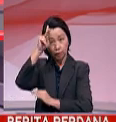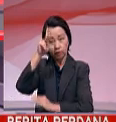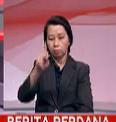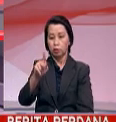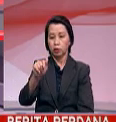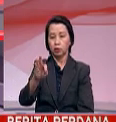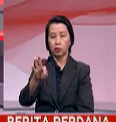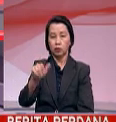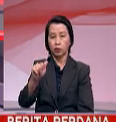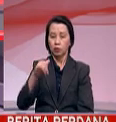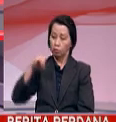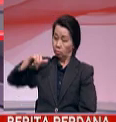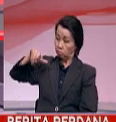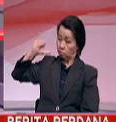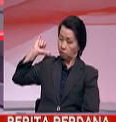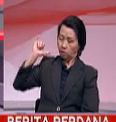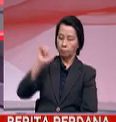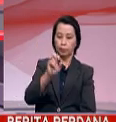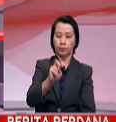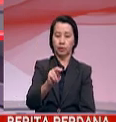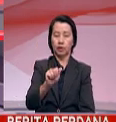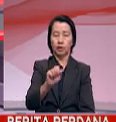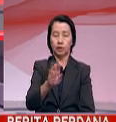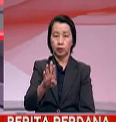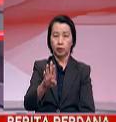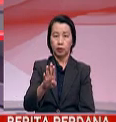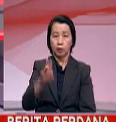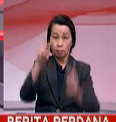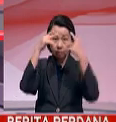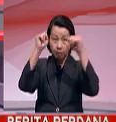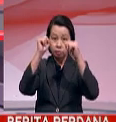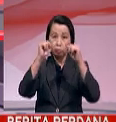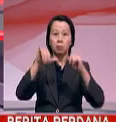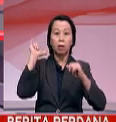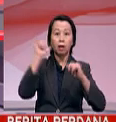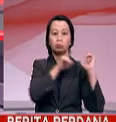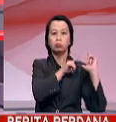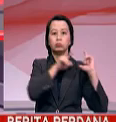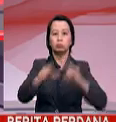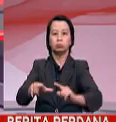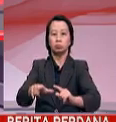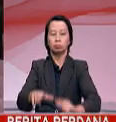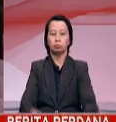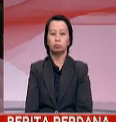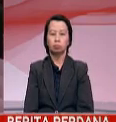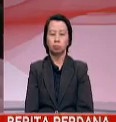Semalam, naik presidennya Datuk Mohd Rawi Dolah pula letak jawatan.